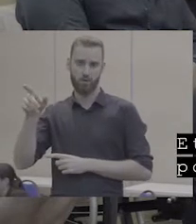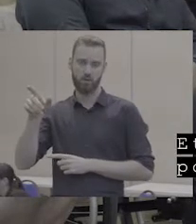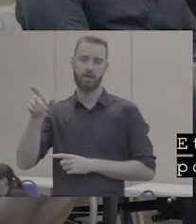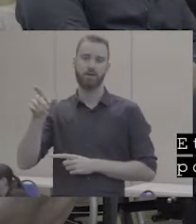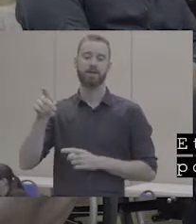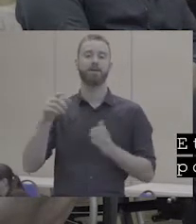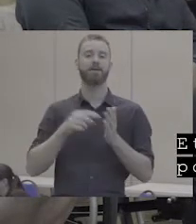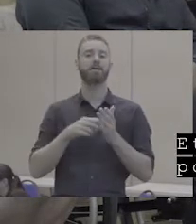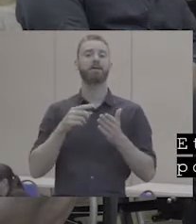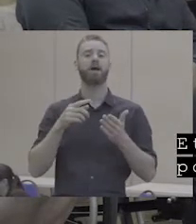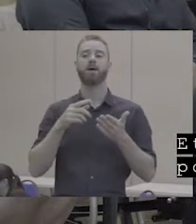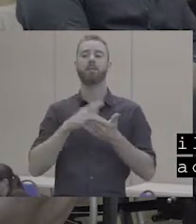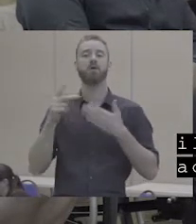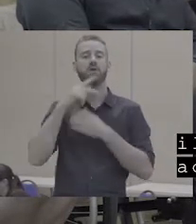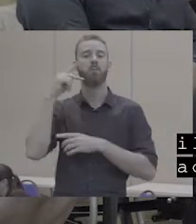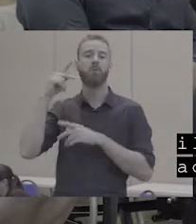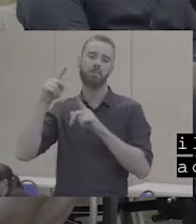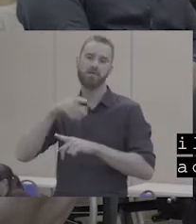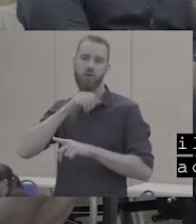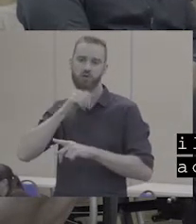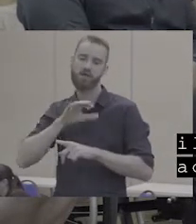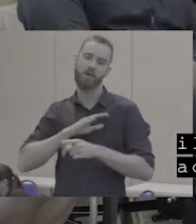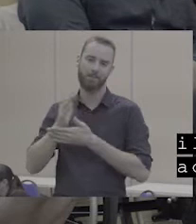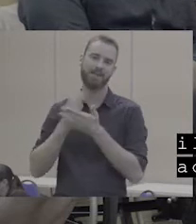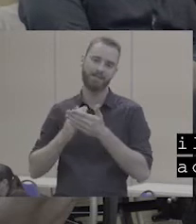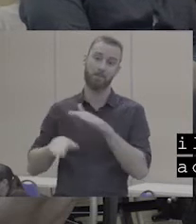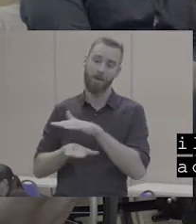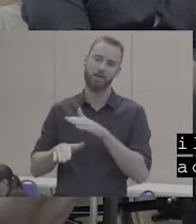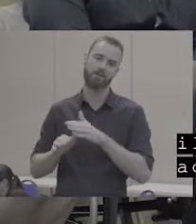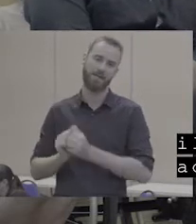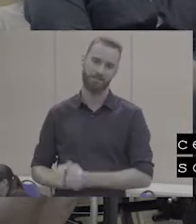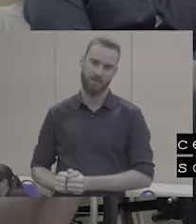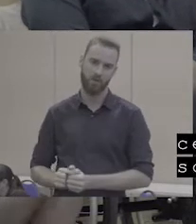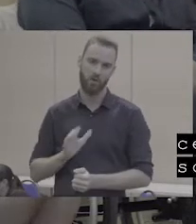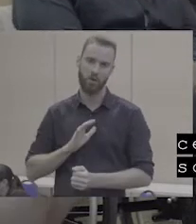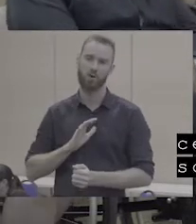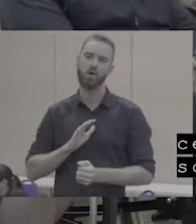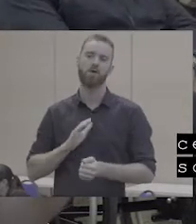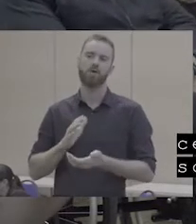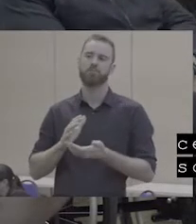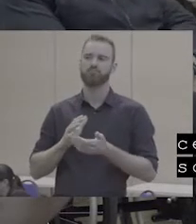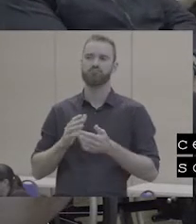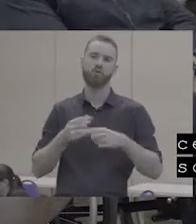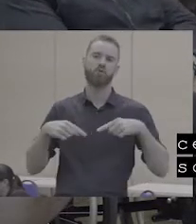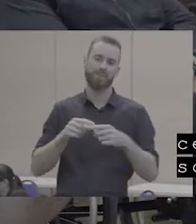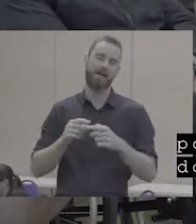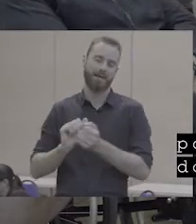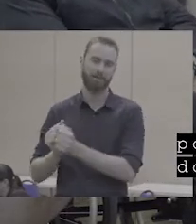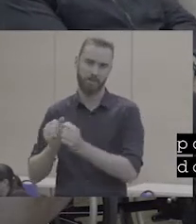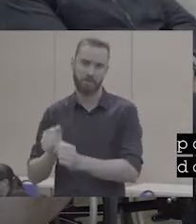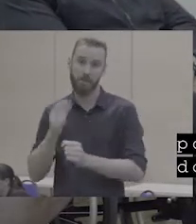Et quand c'est un projet pour personnes âgées, bien, il y a quand même des adaptations de base qui sont... C'est des projets, des logements qui sont quand même adaptables